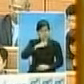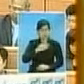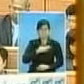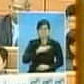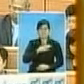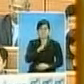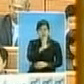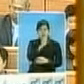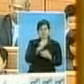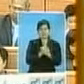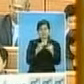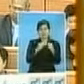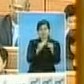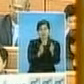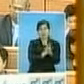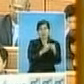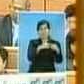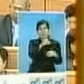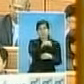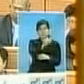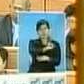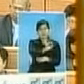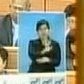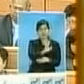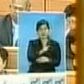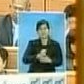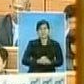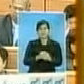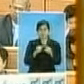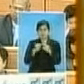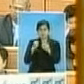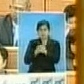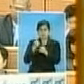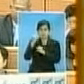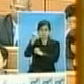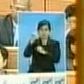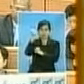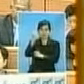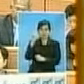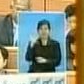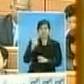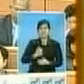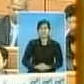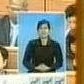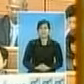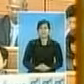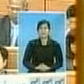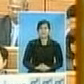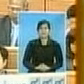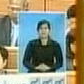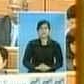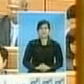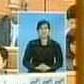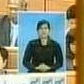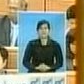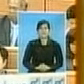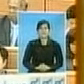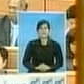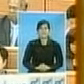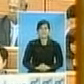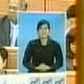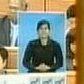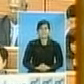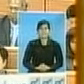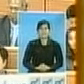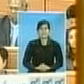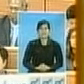อันนี้ไม่นับครับคือส.สเข้ามาเป็นตัวแทนประชาชนเสียงข้างมากอันนี้ถือว่าเป็นเพียงปรากฏการณ์ลากไปอ่าอืมหรือ